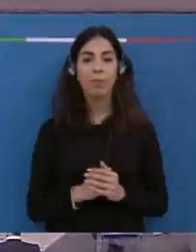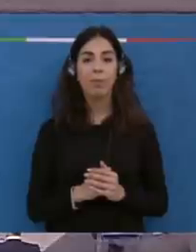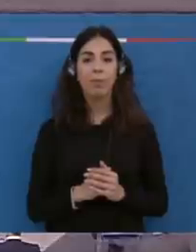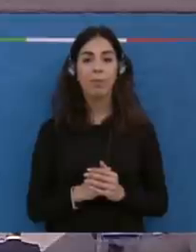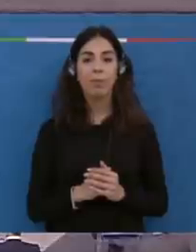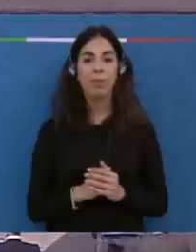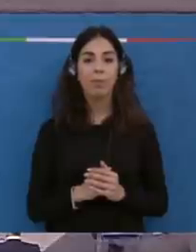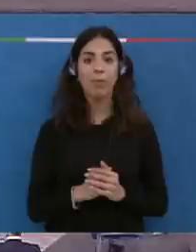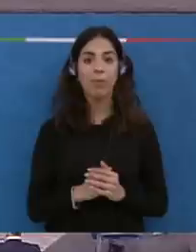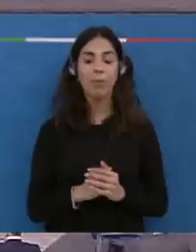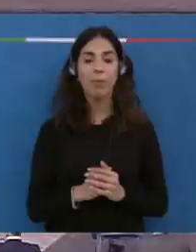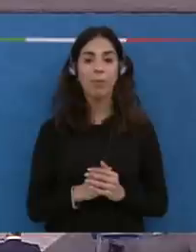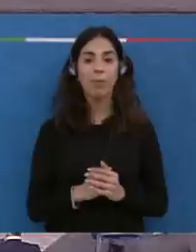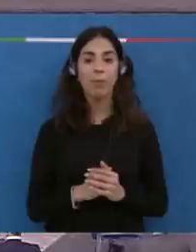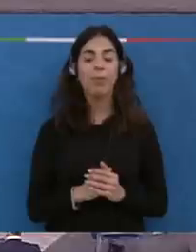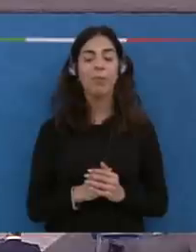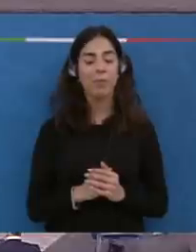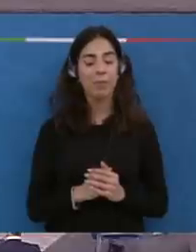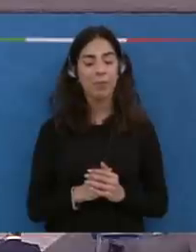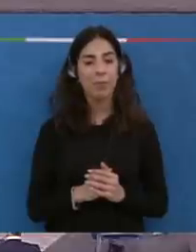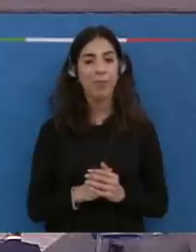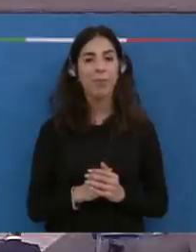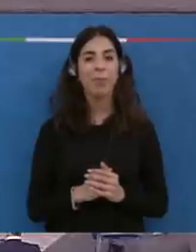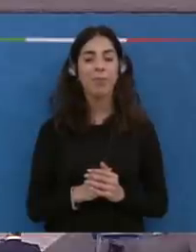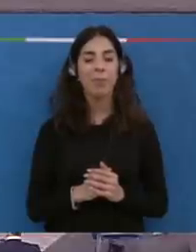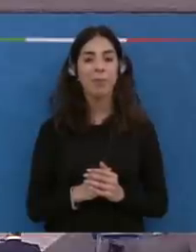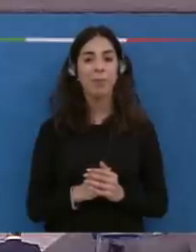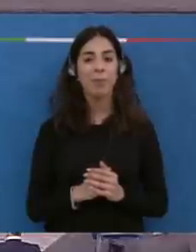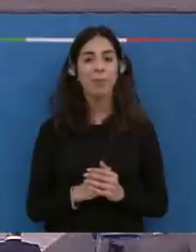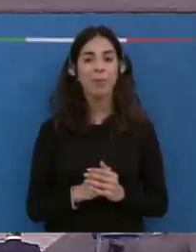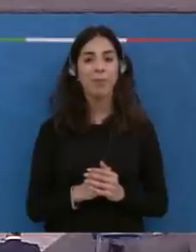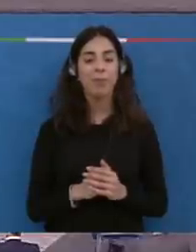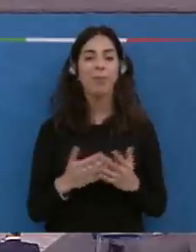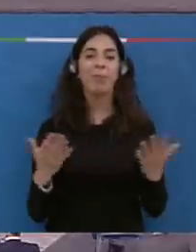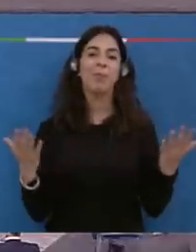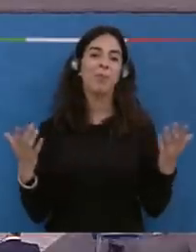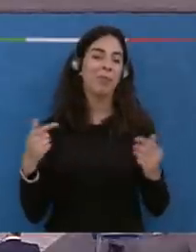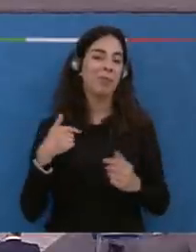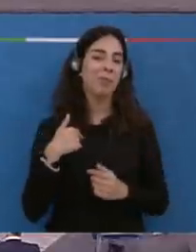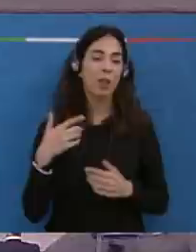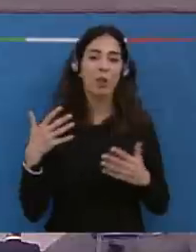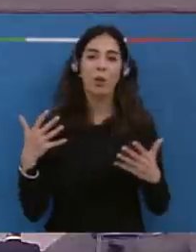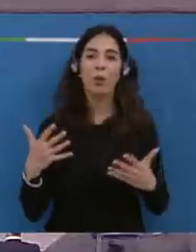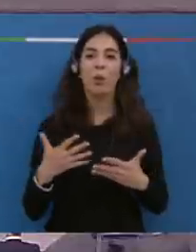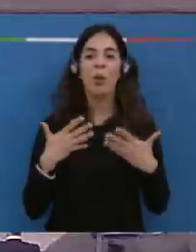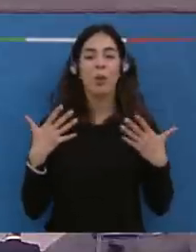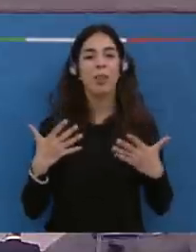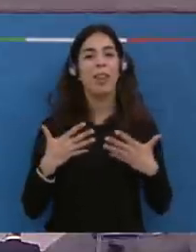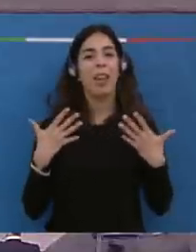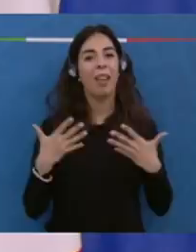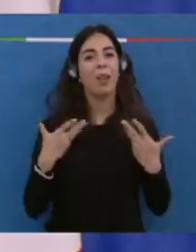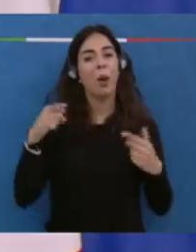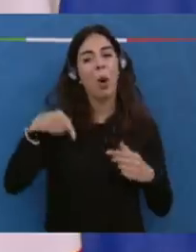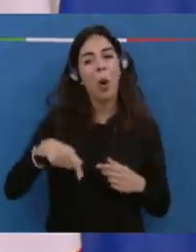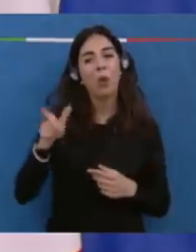liszt ok sono molto lieto di accogliere oggi il primo ministro